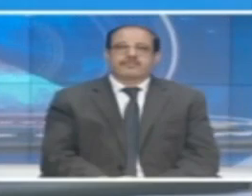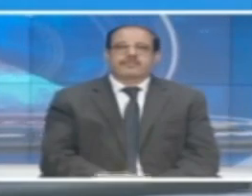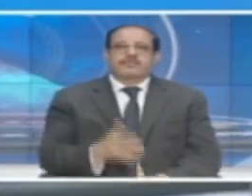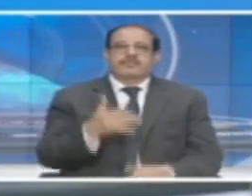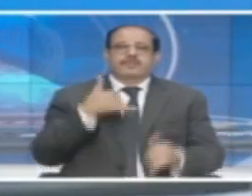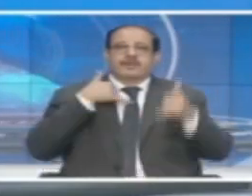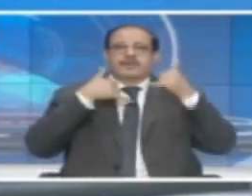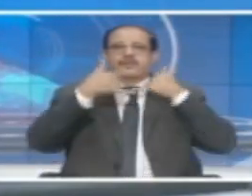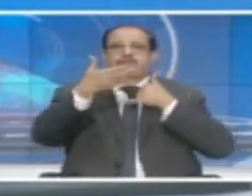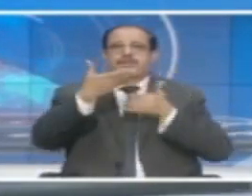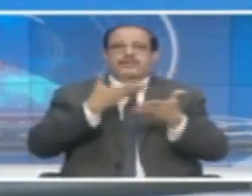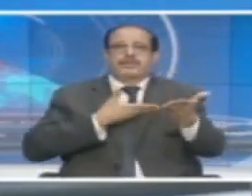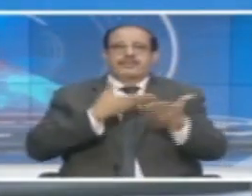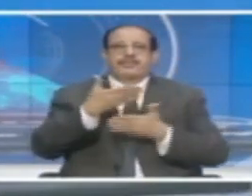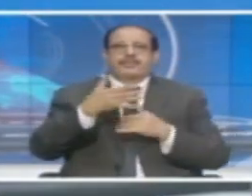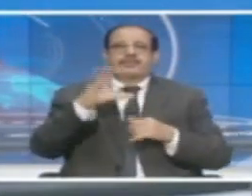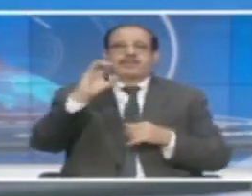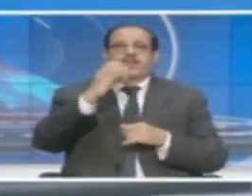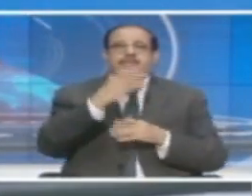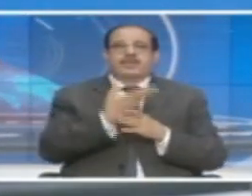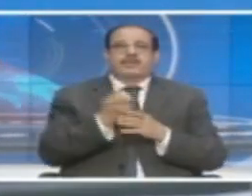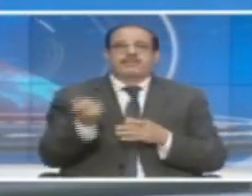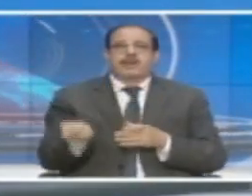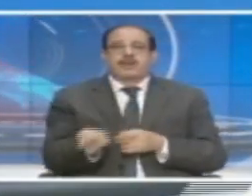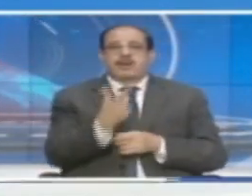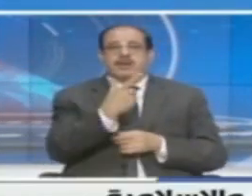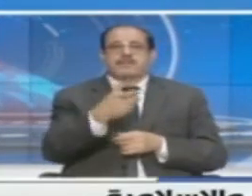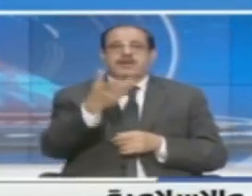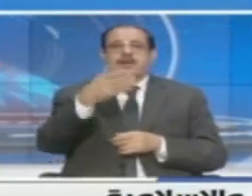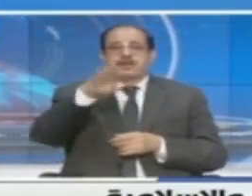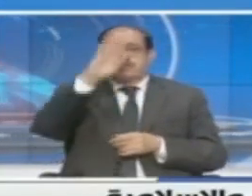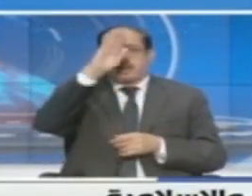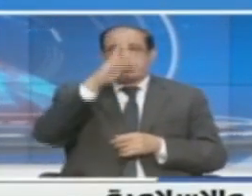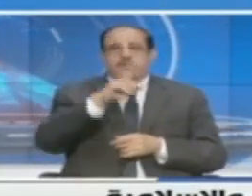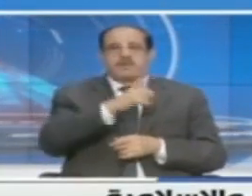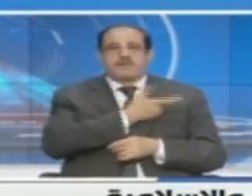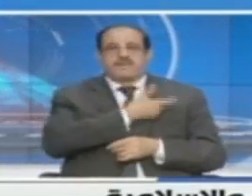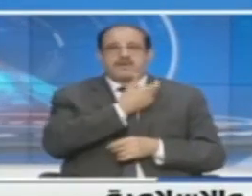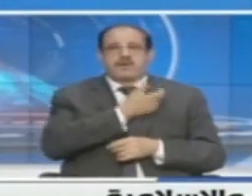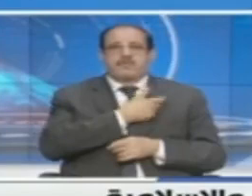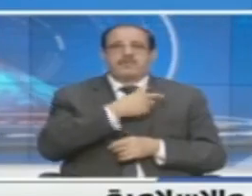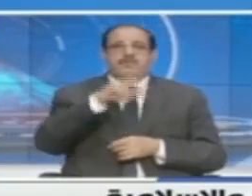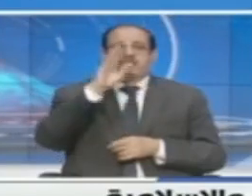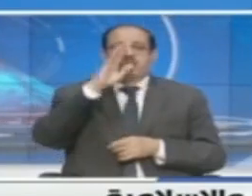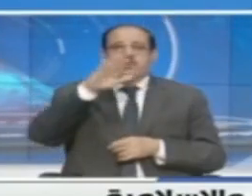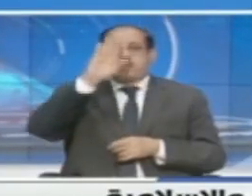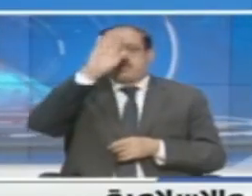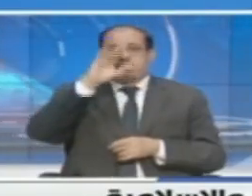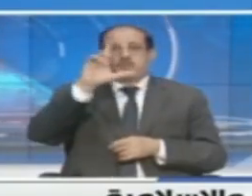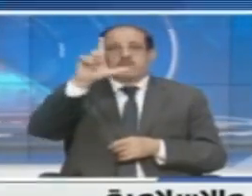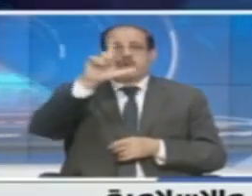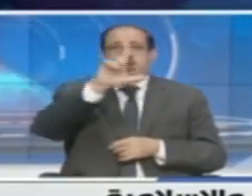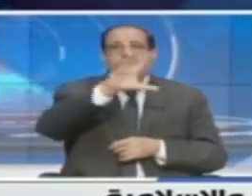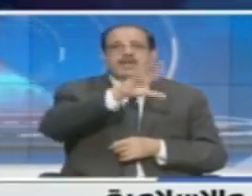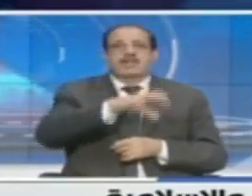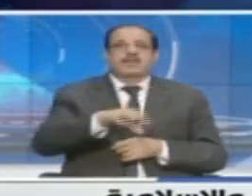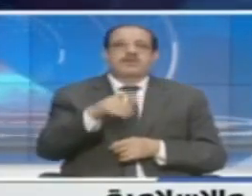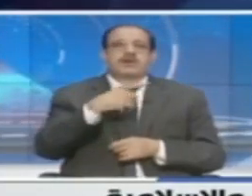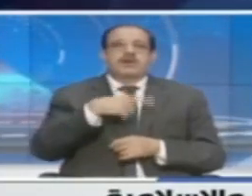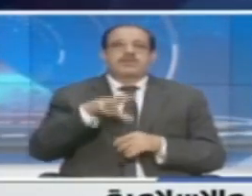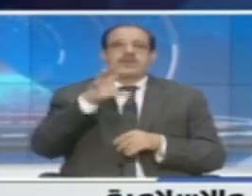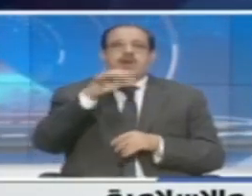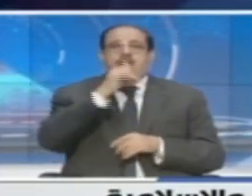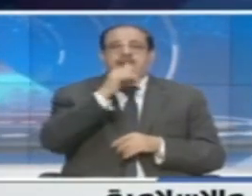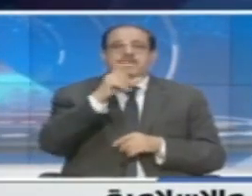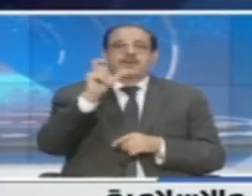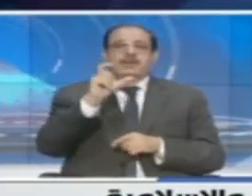كما تبادل الرئيس عبد الفتاح السيسي برقيات التهنئة مع أصحاب الجلالة والفخامة والسمو ملوك ورؤساء وأمراء